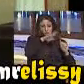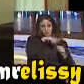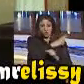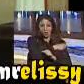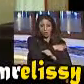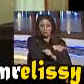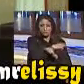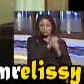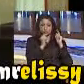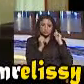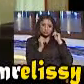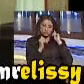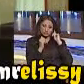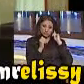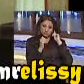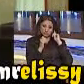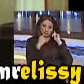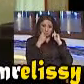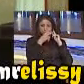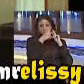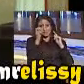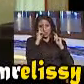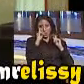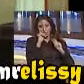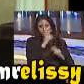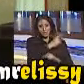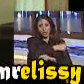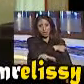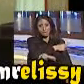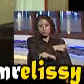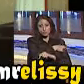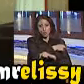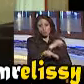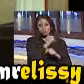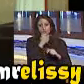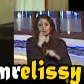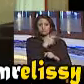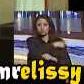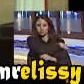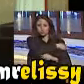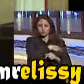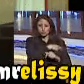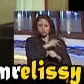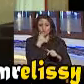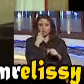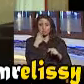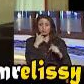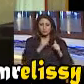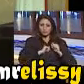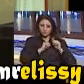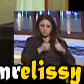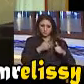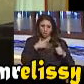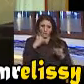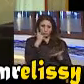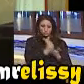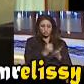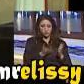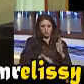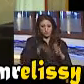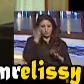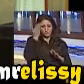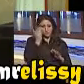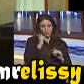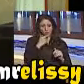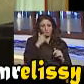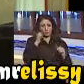عندنا 250 أمين وفرد من ولادنا وإخواتنا في المديرية وبعض